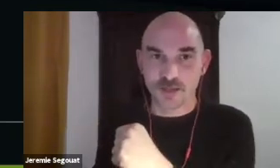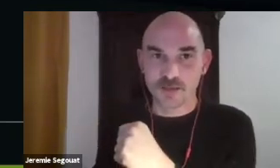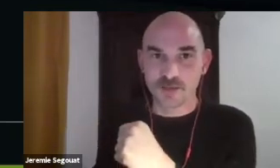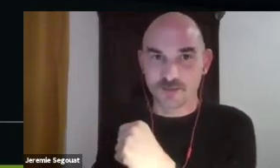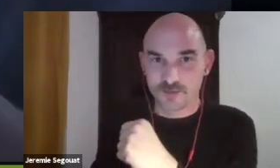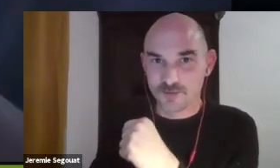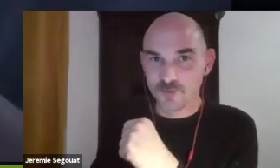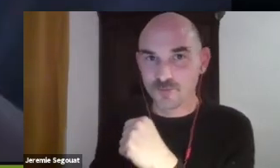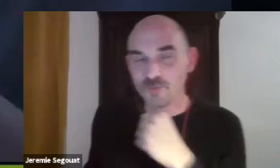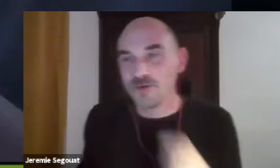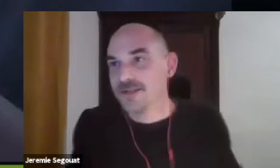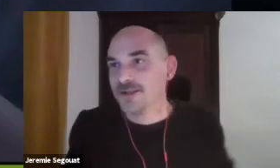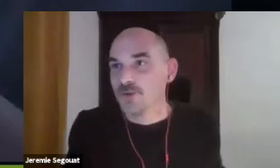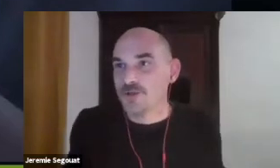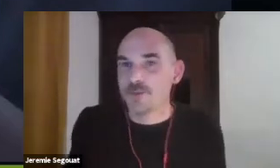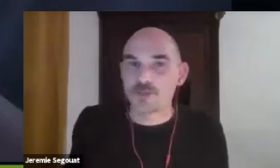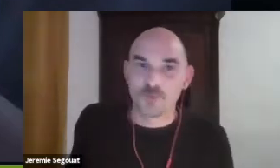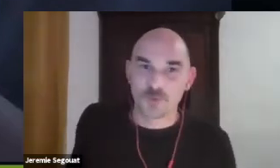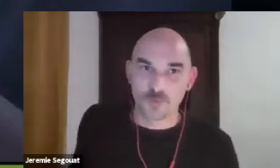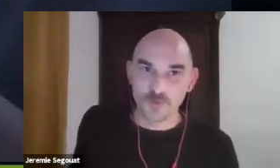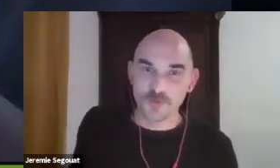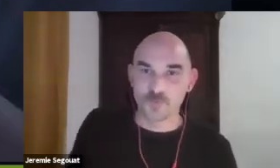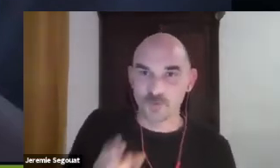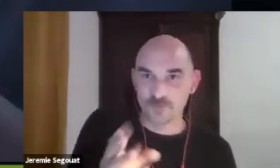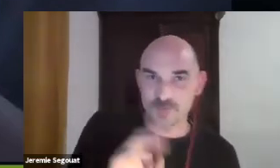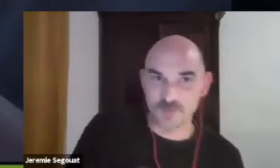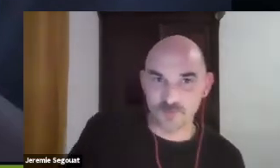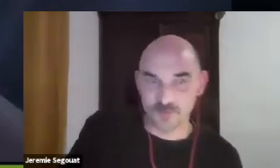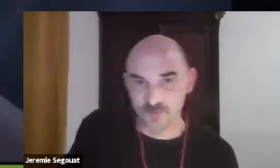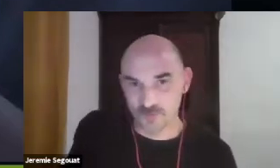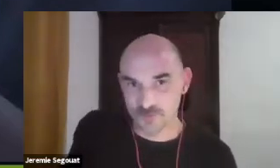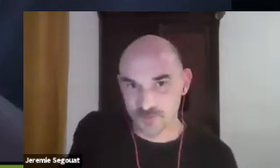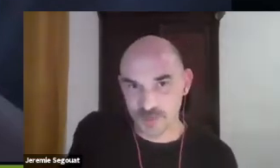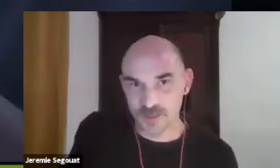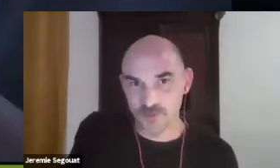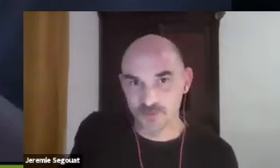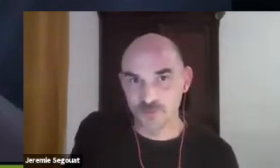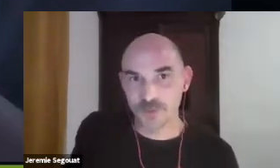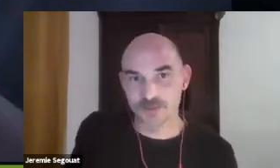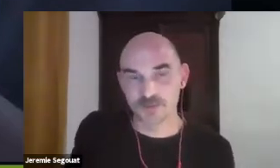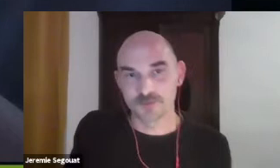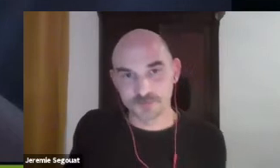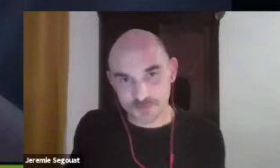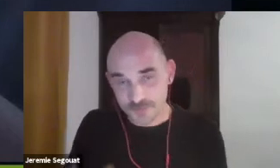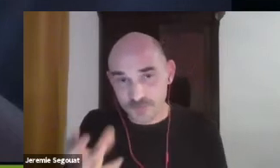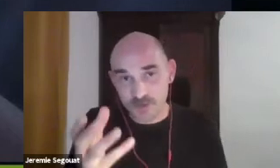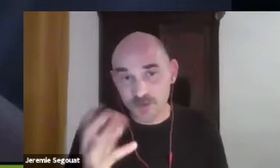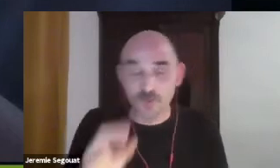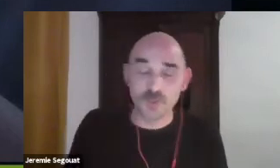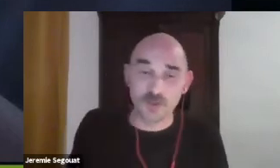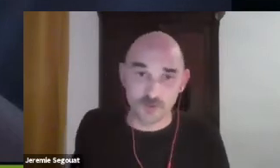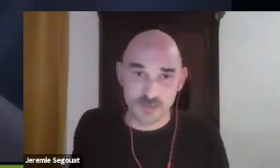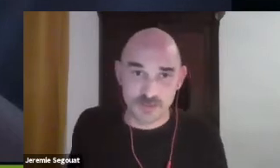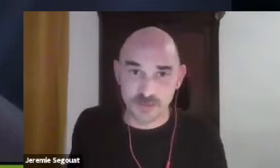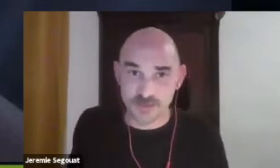que rien ne vaut une image pour mieux comprendre donc là vous avez deux à l'écran deux personnes qui